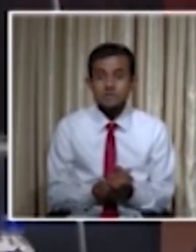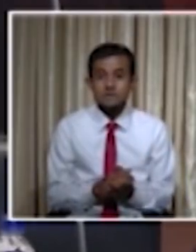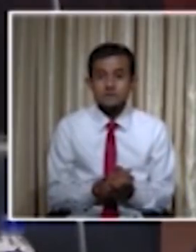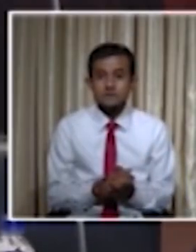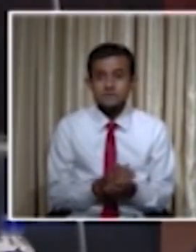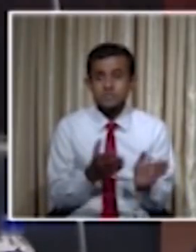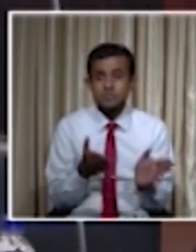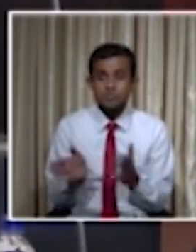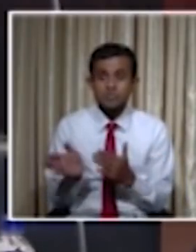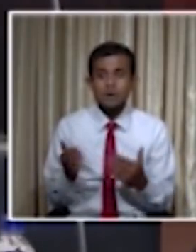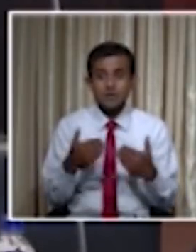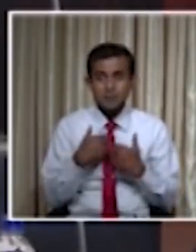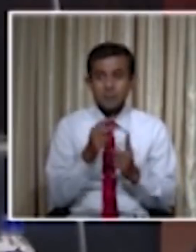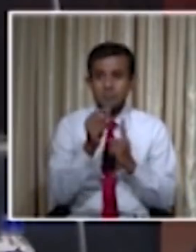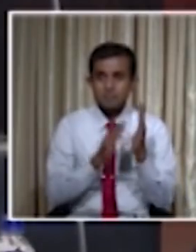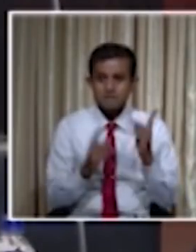අනිත් එක